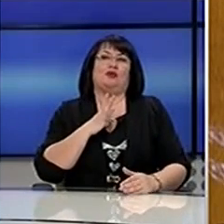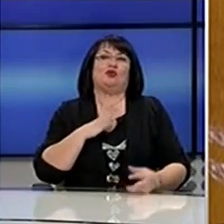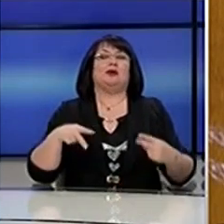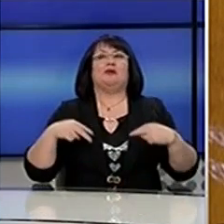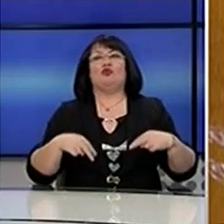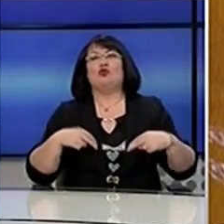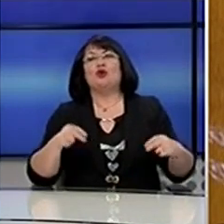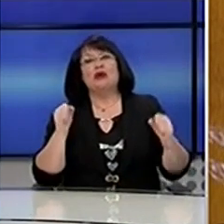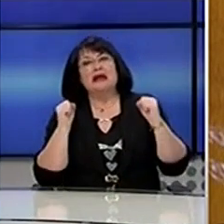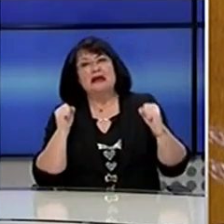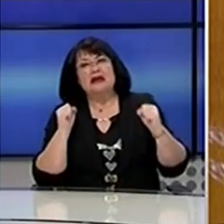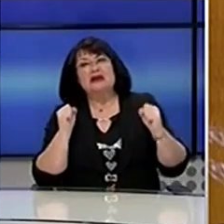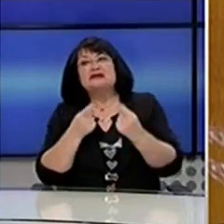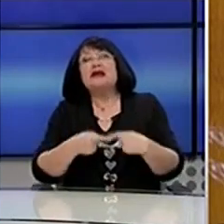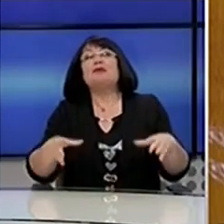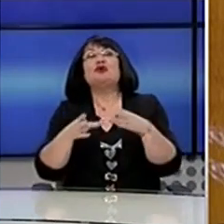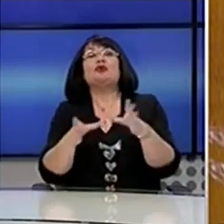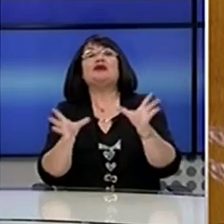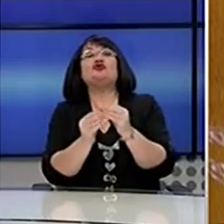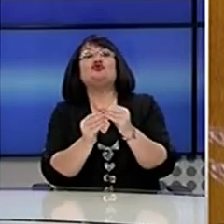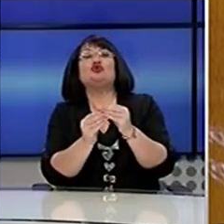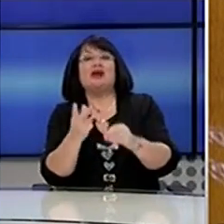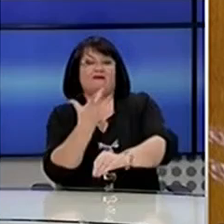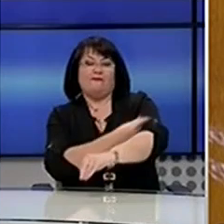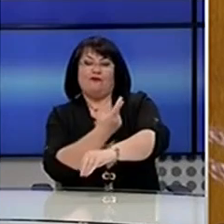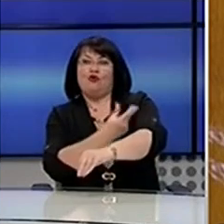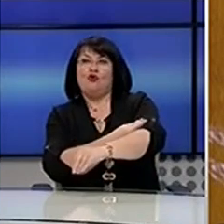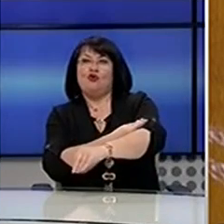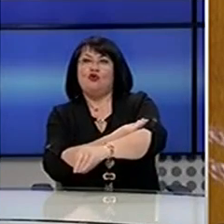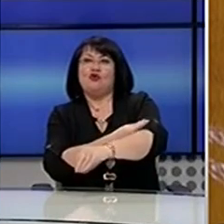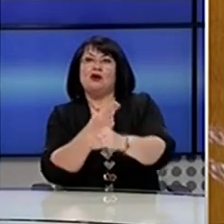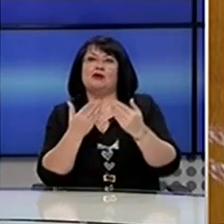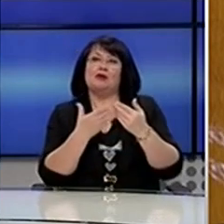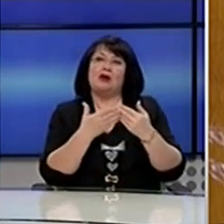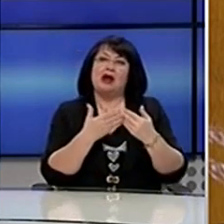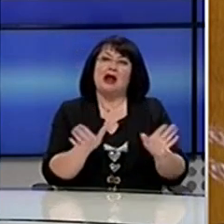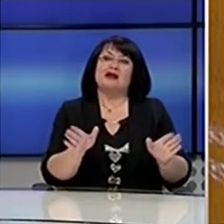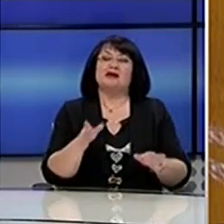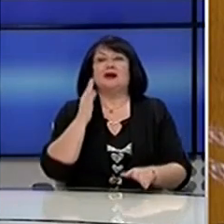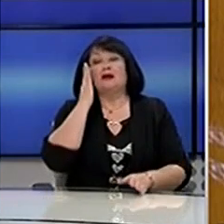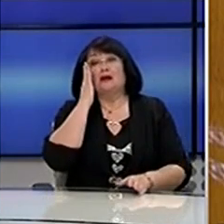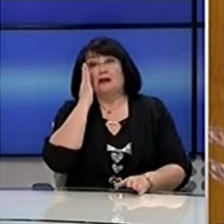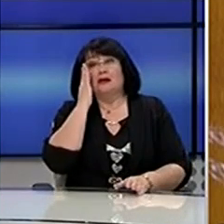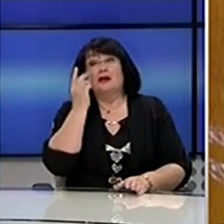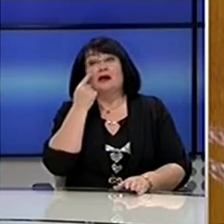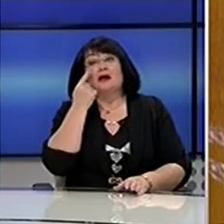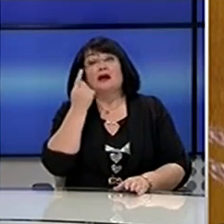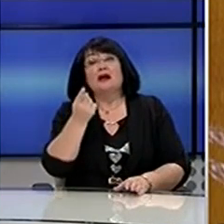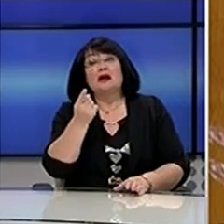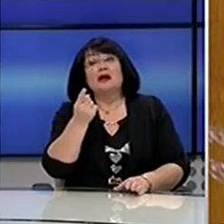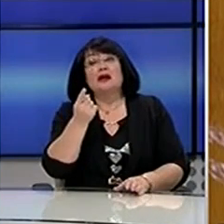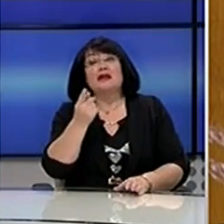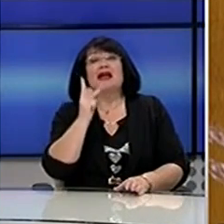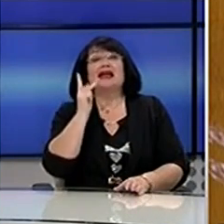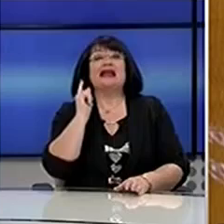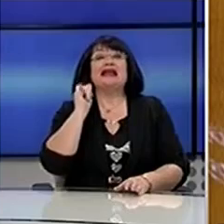Υπουργείο Υγείας και η Επιτροπή Εμβολιασμού είναι απολύτως ανοιχτή, επειδή είδα και μια ενδιαφέρουσα ερώτηση την οποία κατέθεσε το